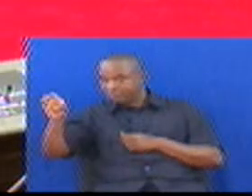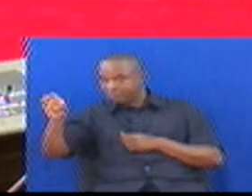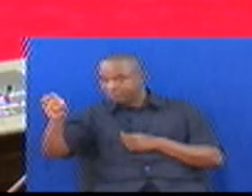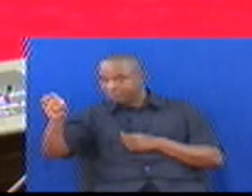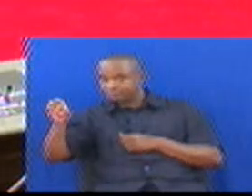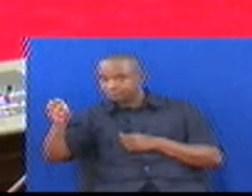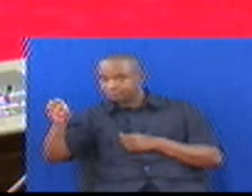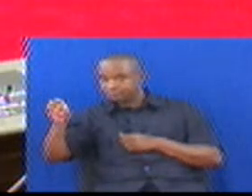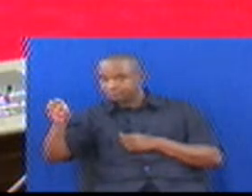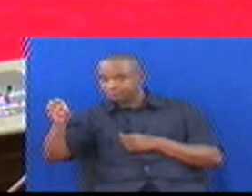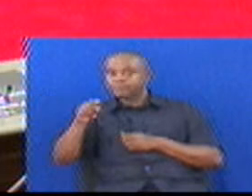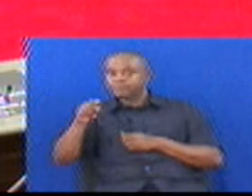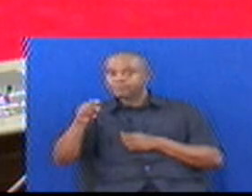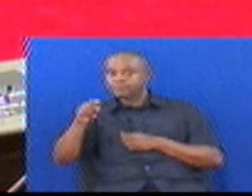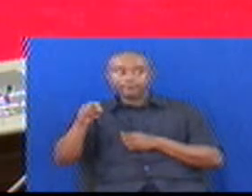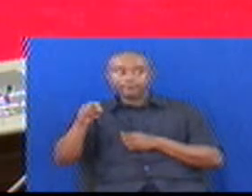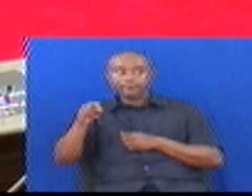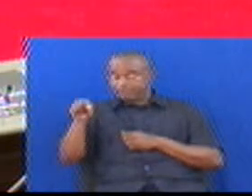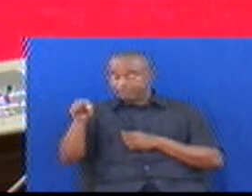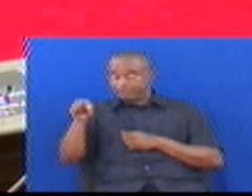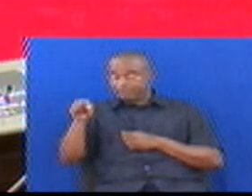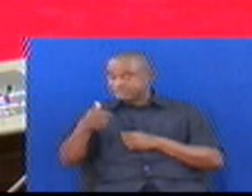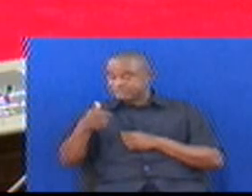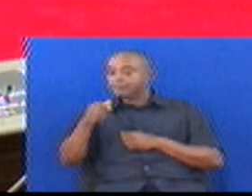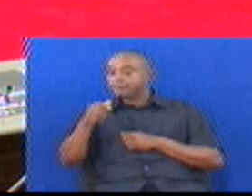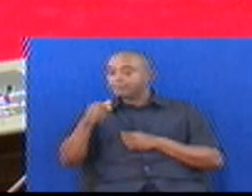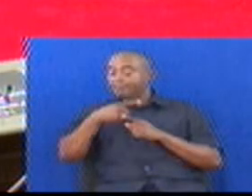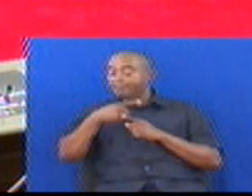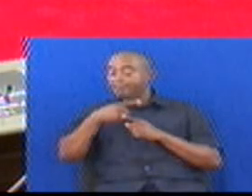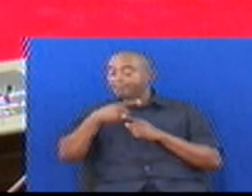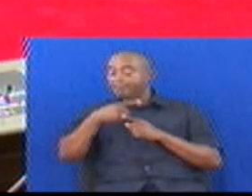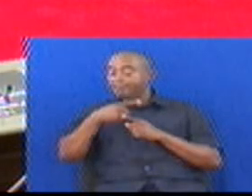34,490 zenye wanakaya